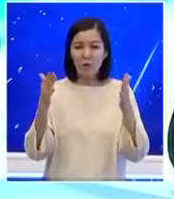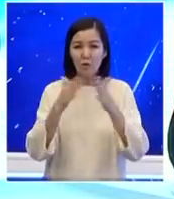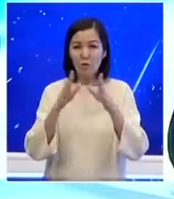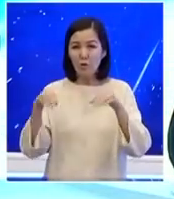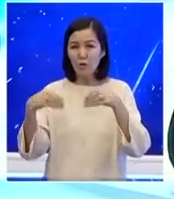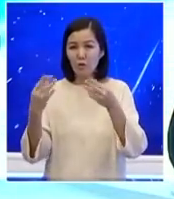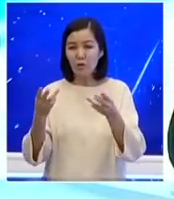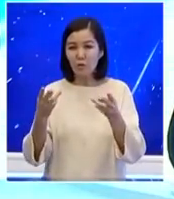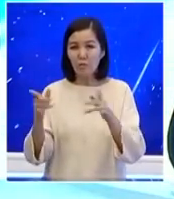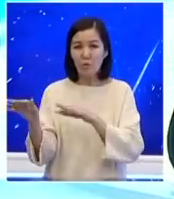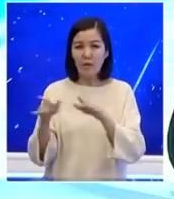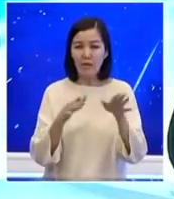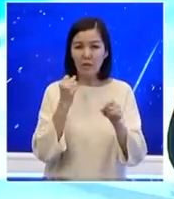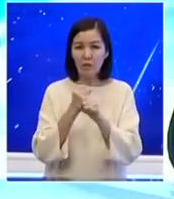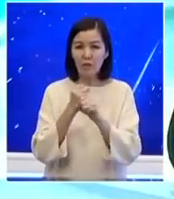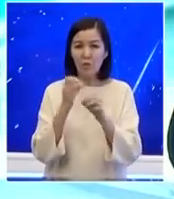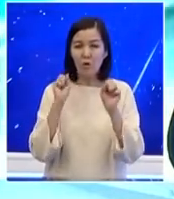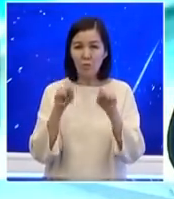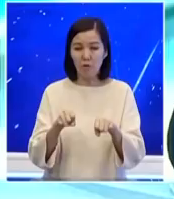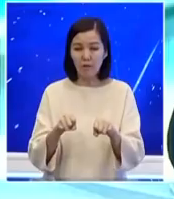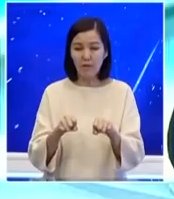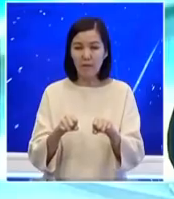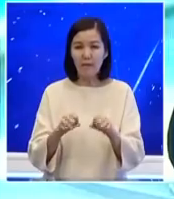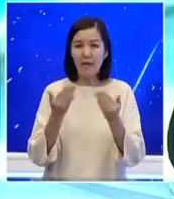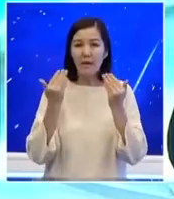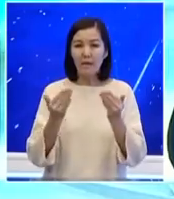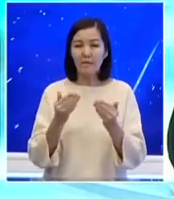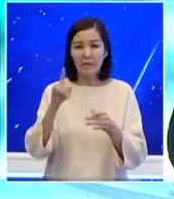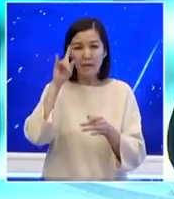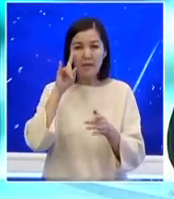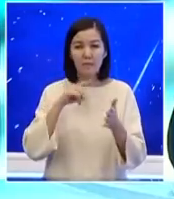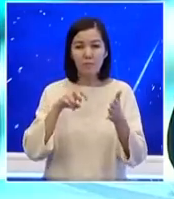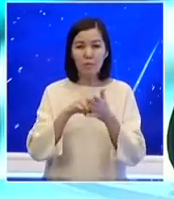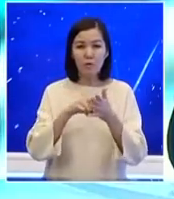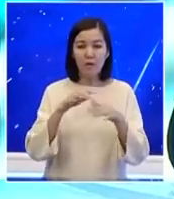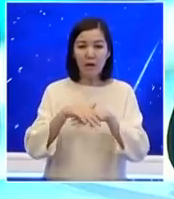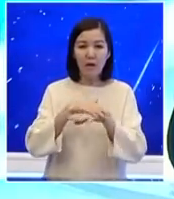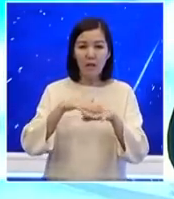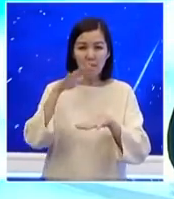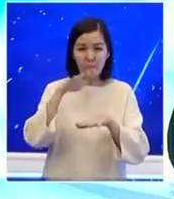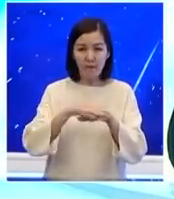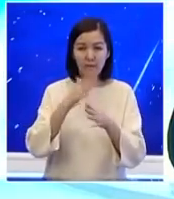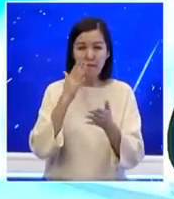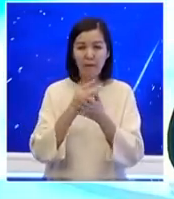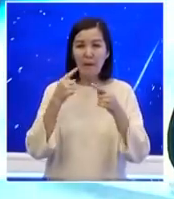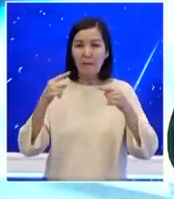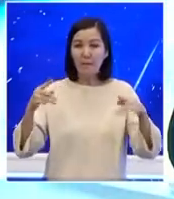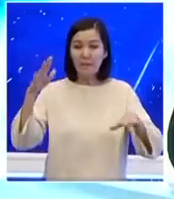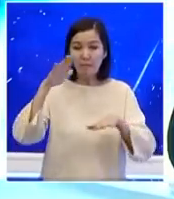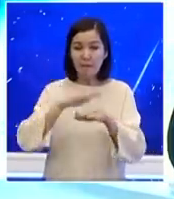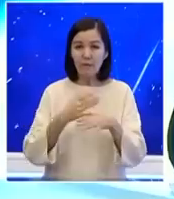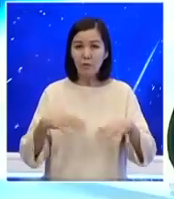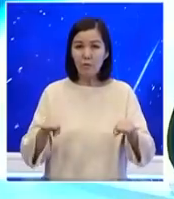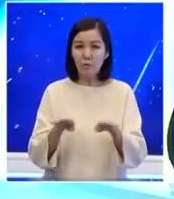беру әрекеттерді жасауға болады. Соған мен шақырамын. Қазір Қазпочта, халық банктер сонымен айналысып отыр. Басқа банктерді